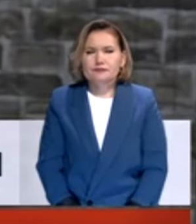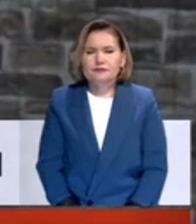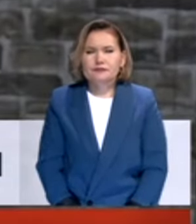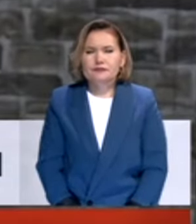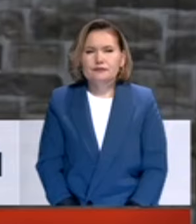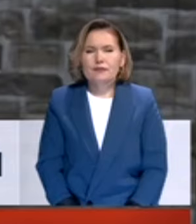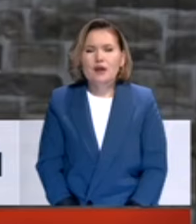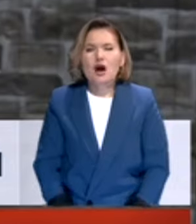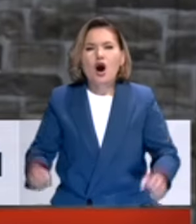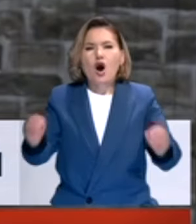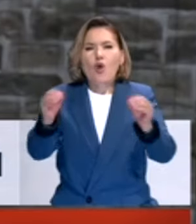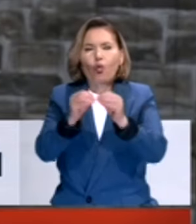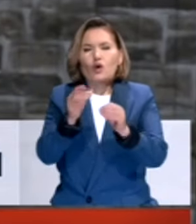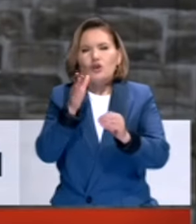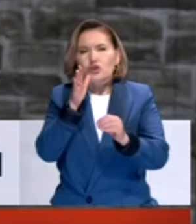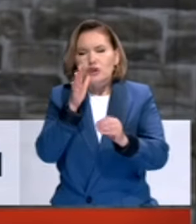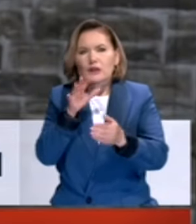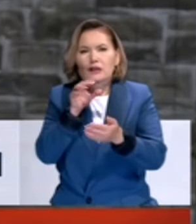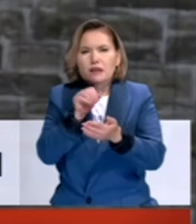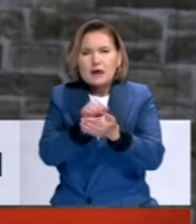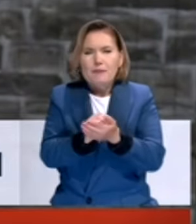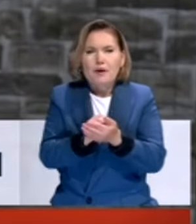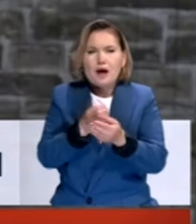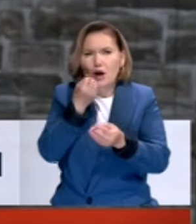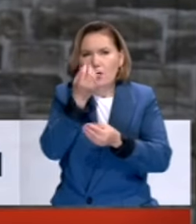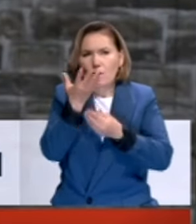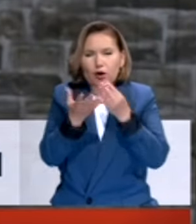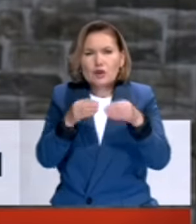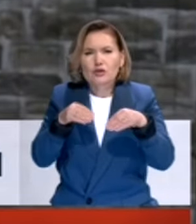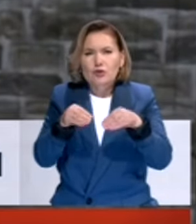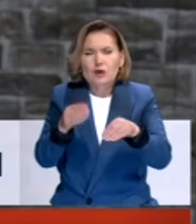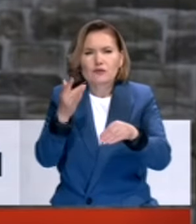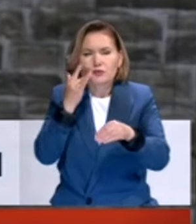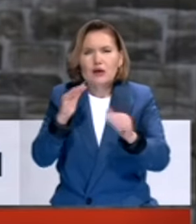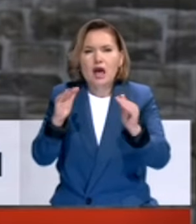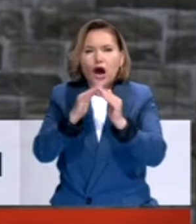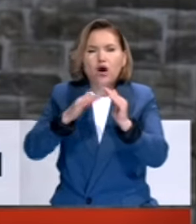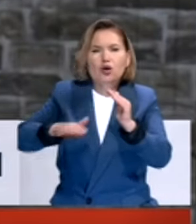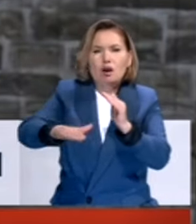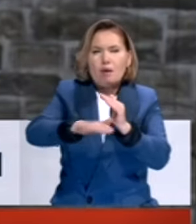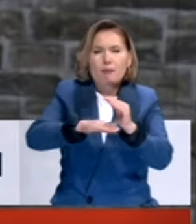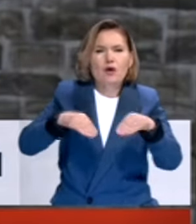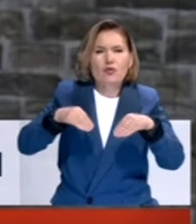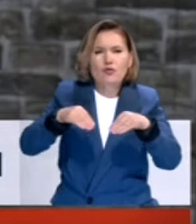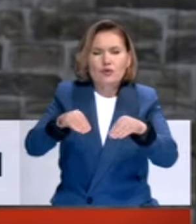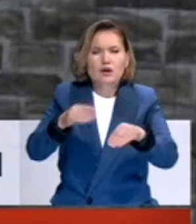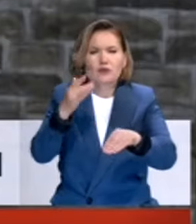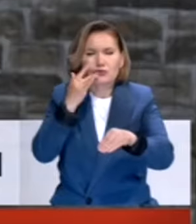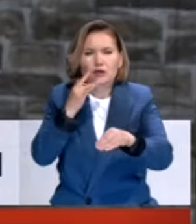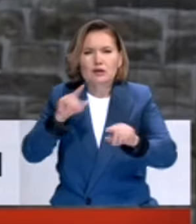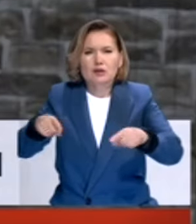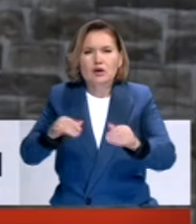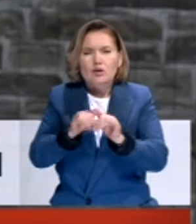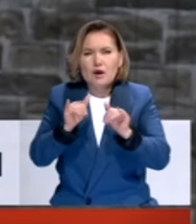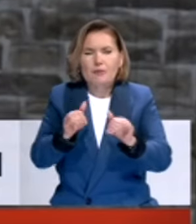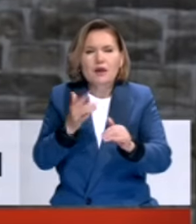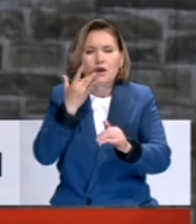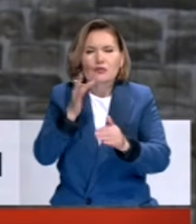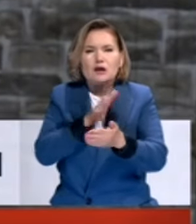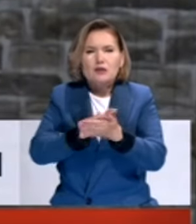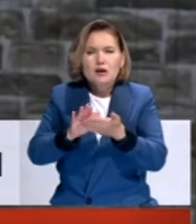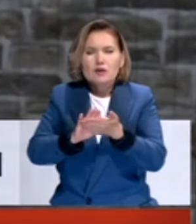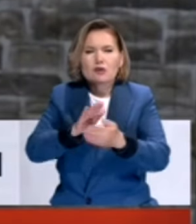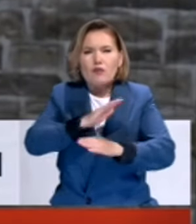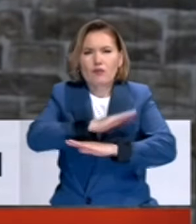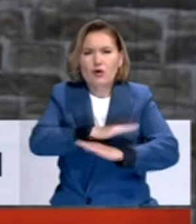украшением. Он жылдан бері гүл өсіріп, ауланы абаттандырумен айналысып келеміз. 7 жыл бұрын зейнетке шыққасын, бұл жұмысқа бөлетін уақытымыз